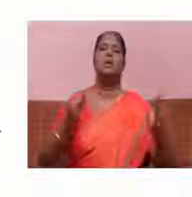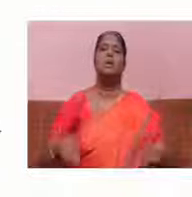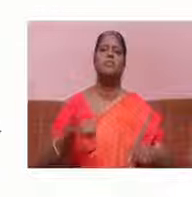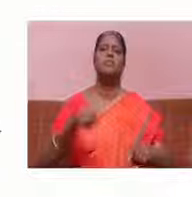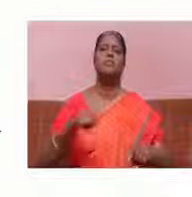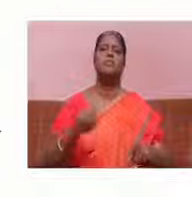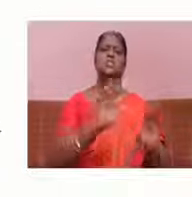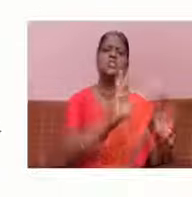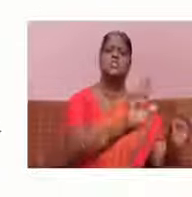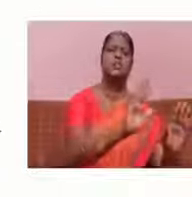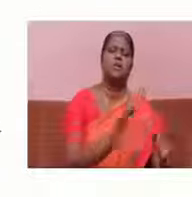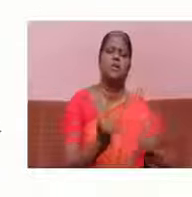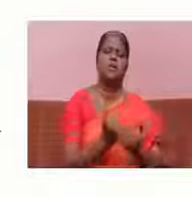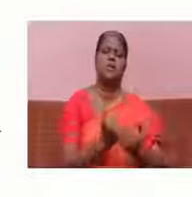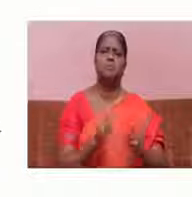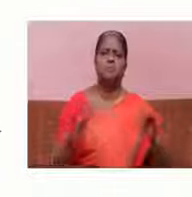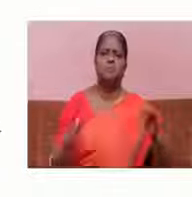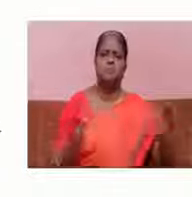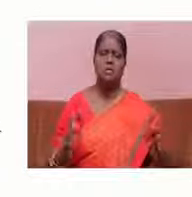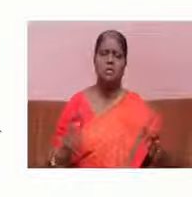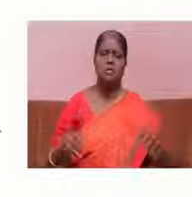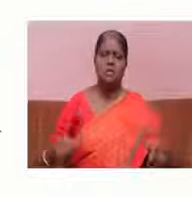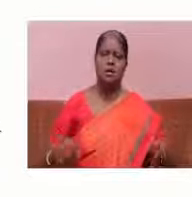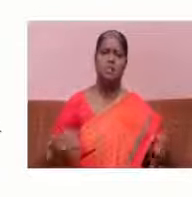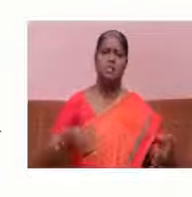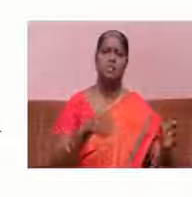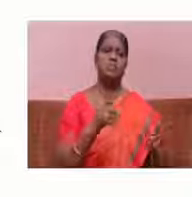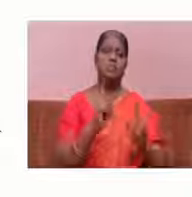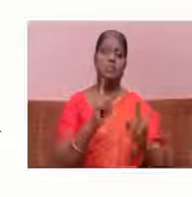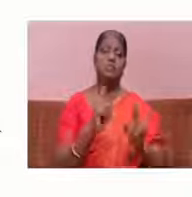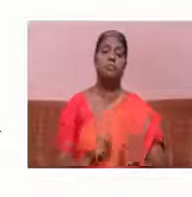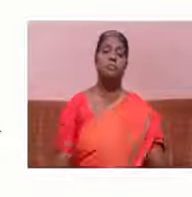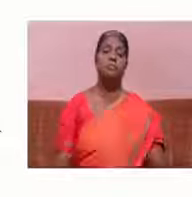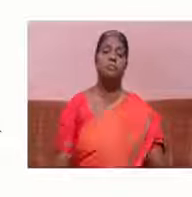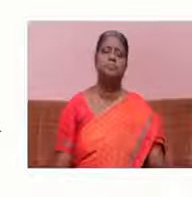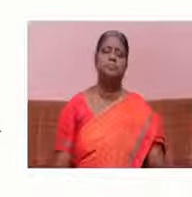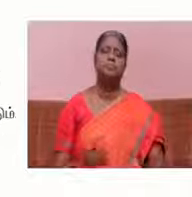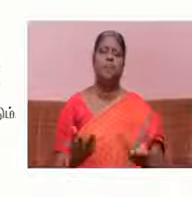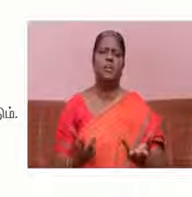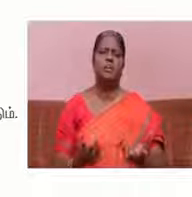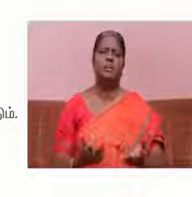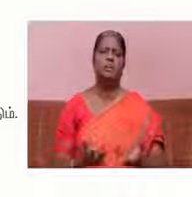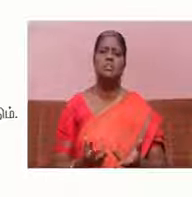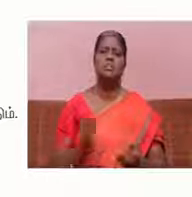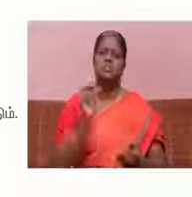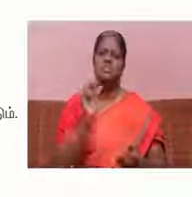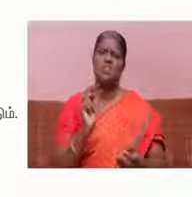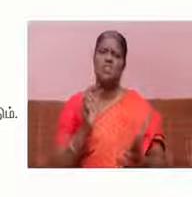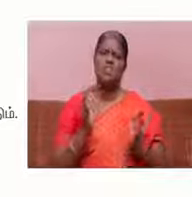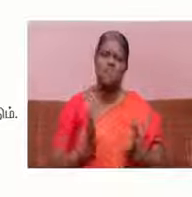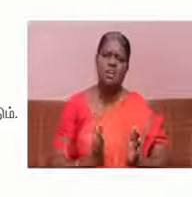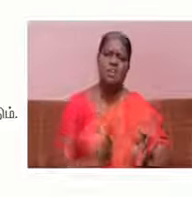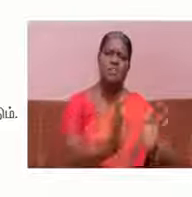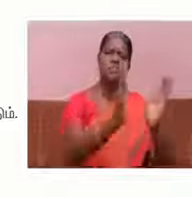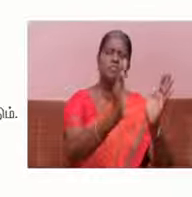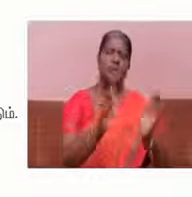இடம் தடுப்புகள் இருந்தால் அவை ஒரு சக்கர நாற்காலி எளிதில் சென்று வரும் வண்ணம் இருத்தல் வேண்டும். ஒருவேளை சிறிய